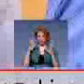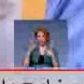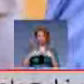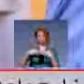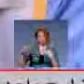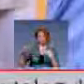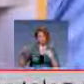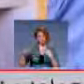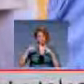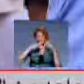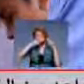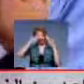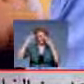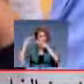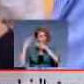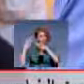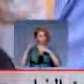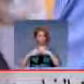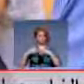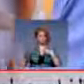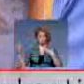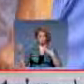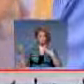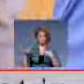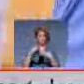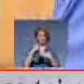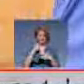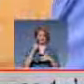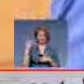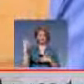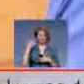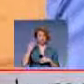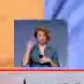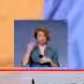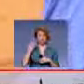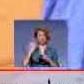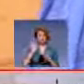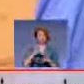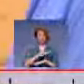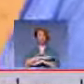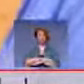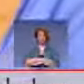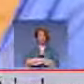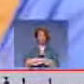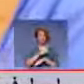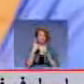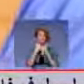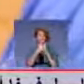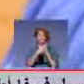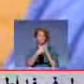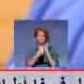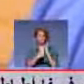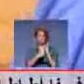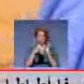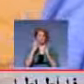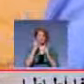الخيال. الإسلام له يعني حط ضوابط في التعامل مع العالم الآخر، وحطلنا